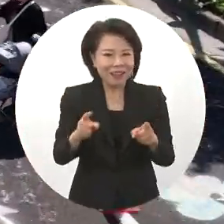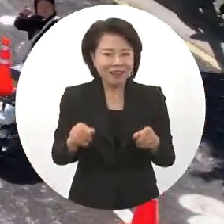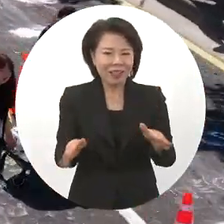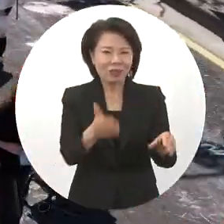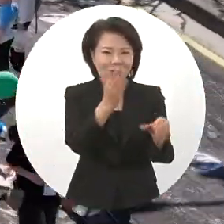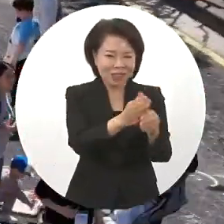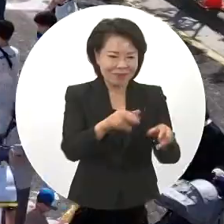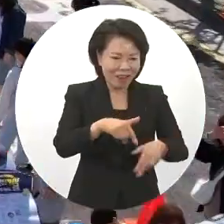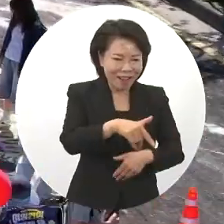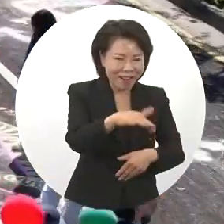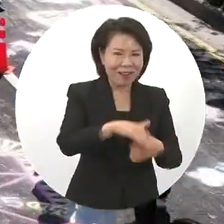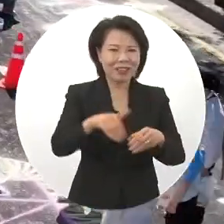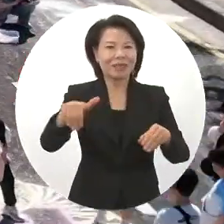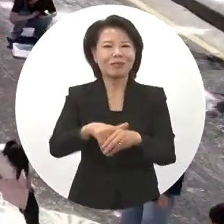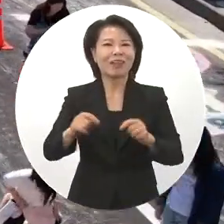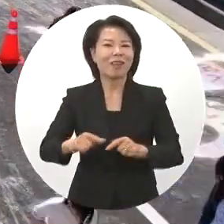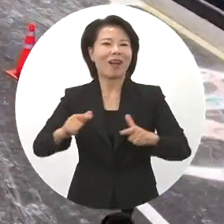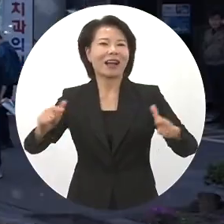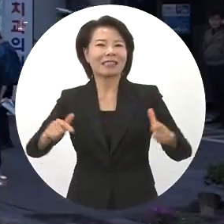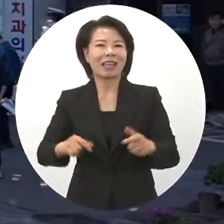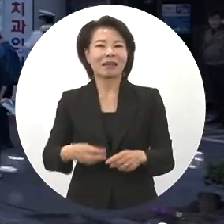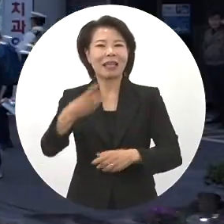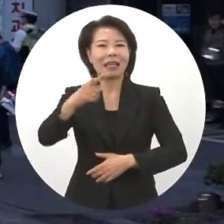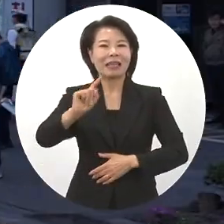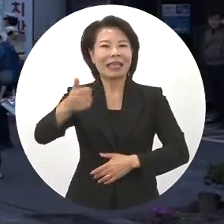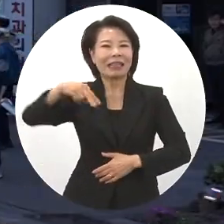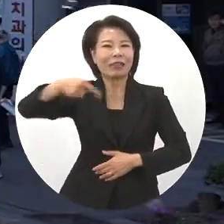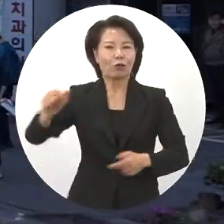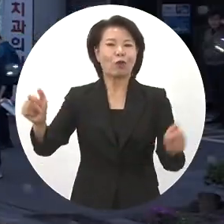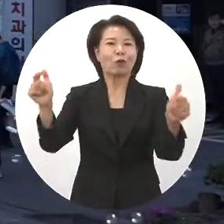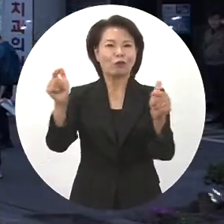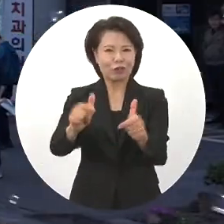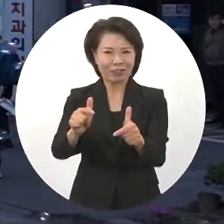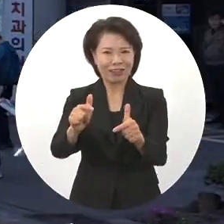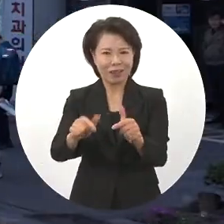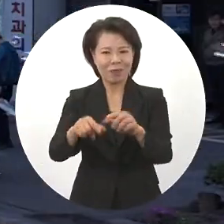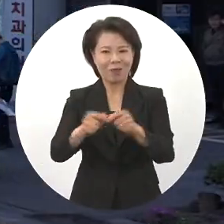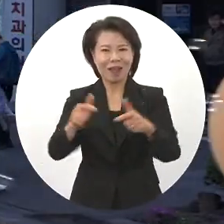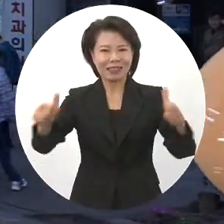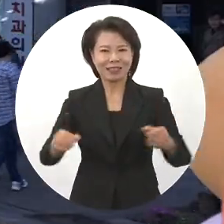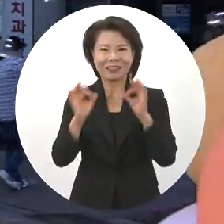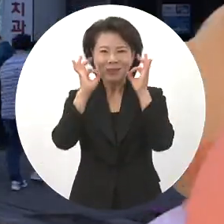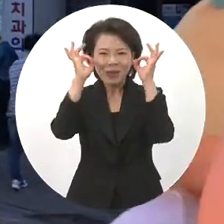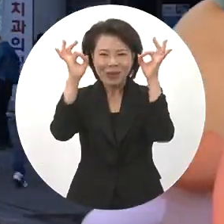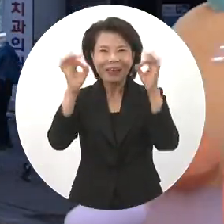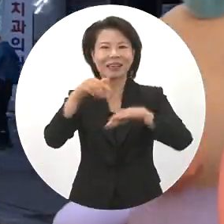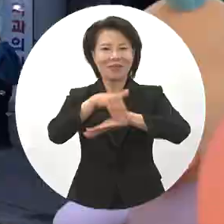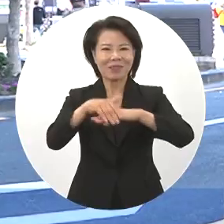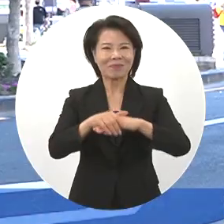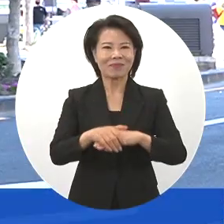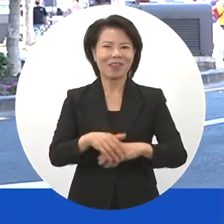계기로 도심 걷기, 문화 확산과 탄소 중립 실천에 더욱 힘쓸 방침입니다.